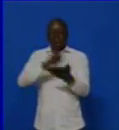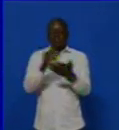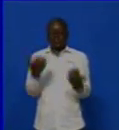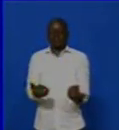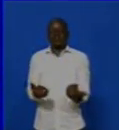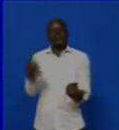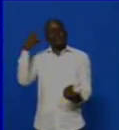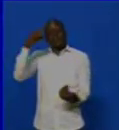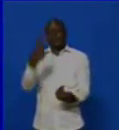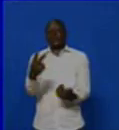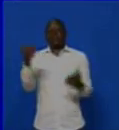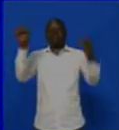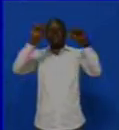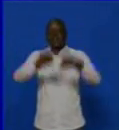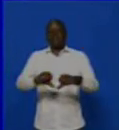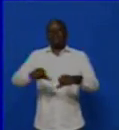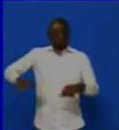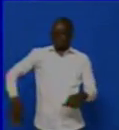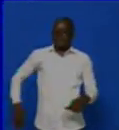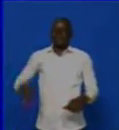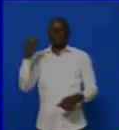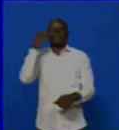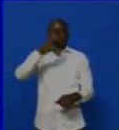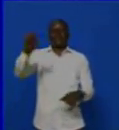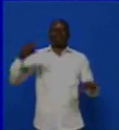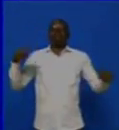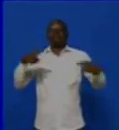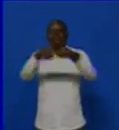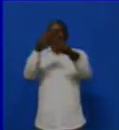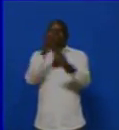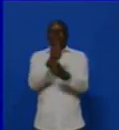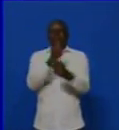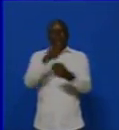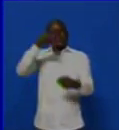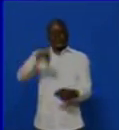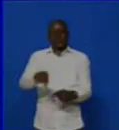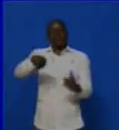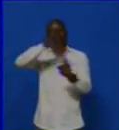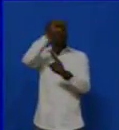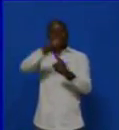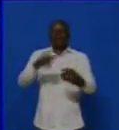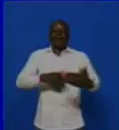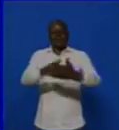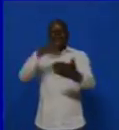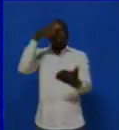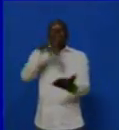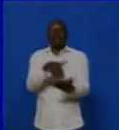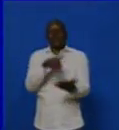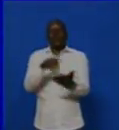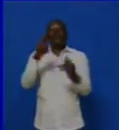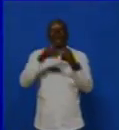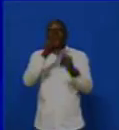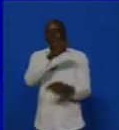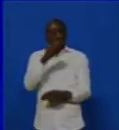la crise est désormais derrière elle. Le défi, travailler pour qu'une telle situation n'arrive encore au Burkina Faso.